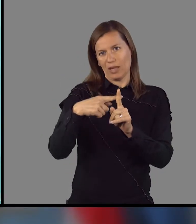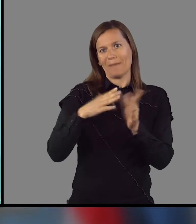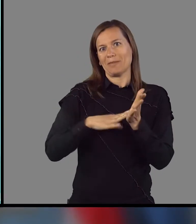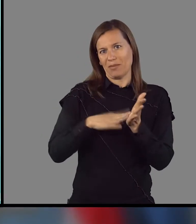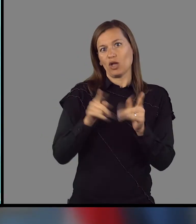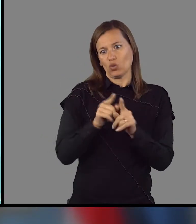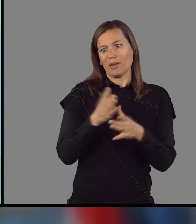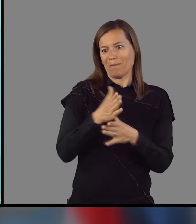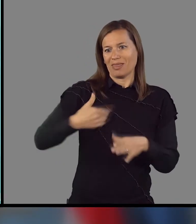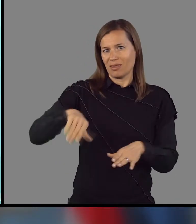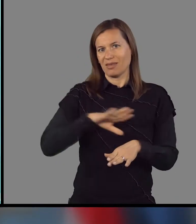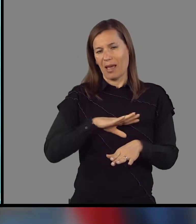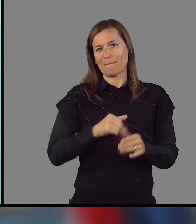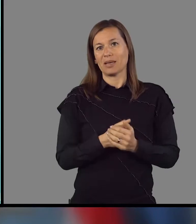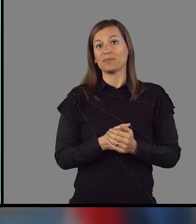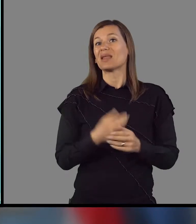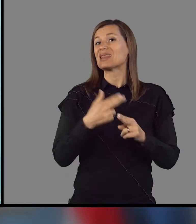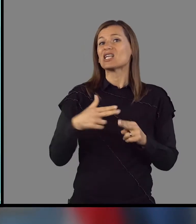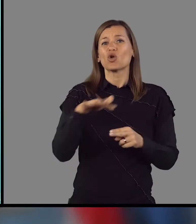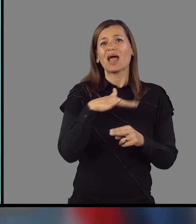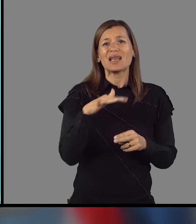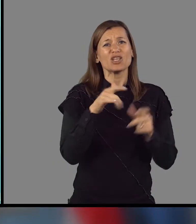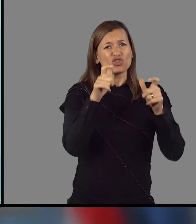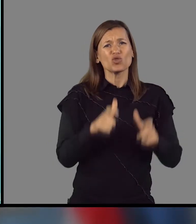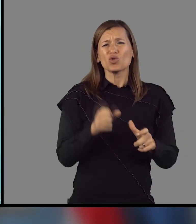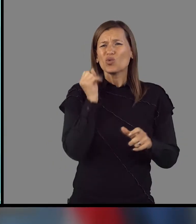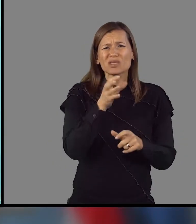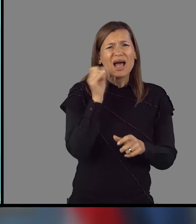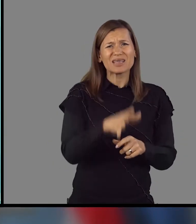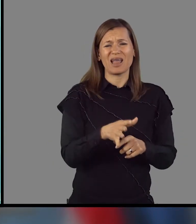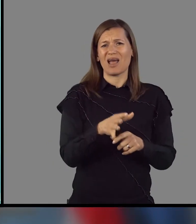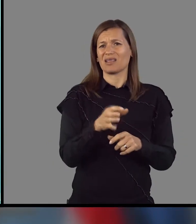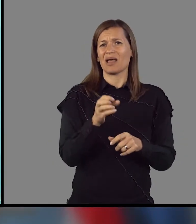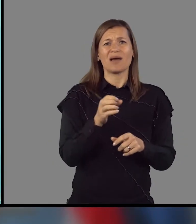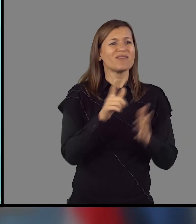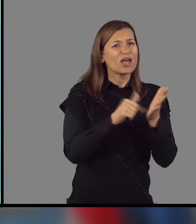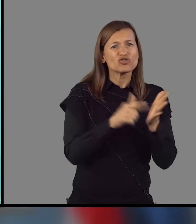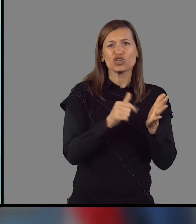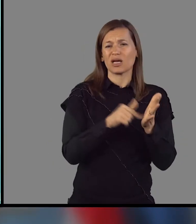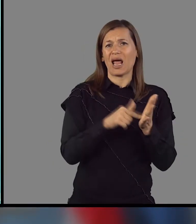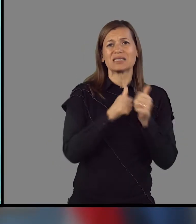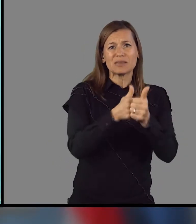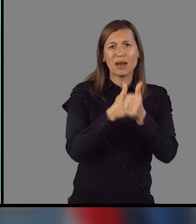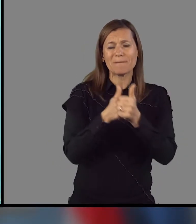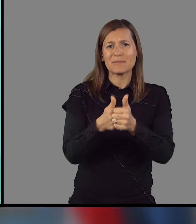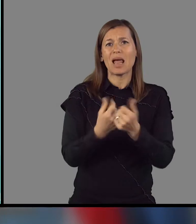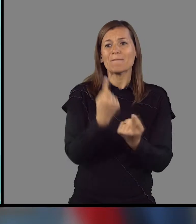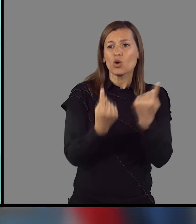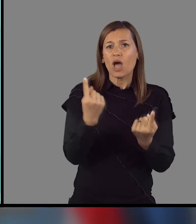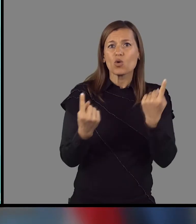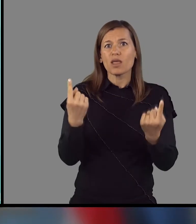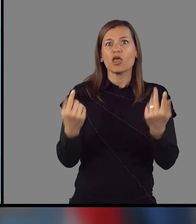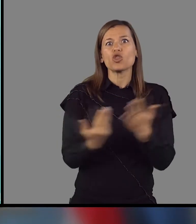nami. Nacionalni inštitut dnevno, preko dneva večkrat spremlja